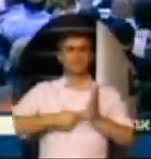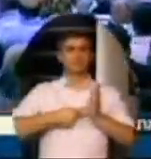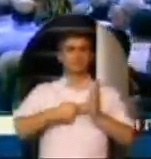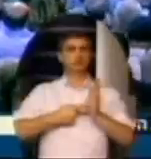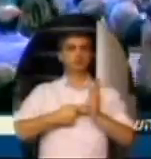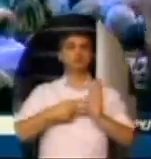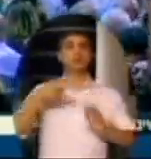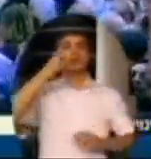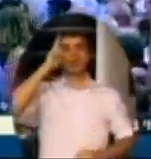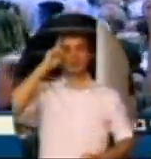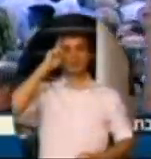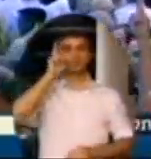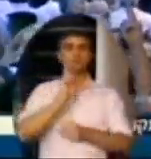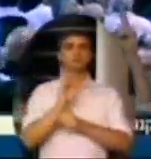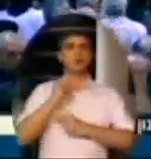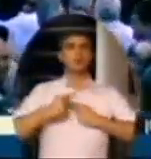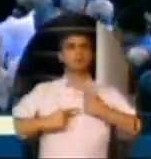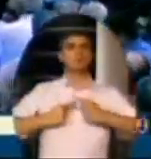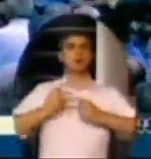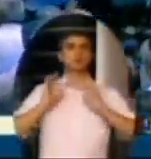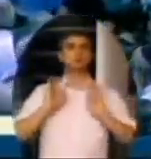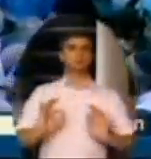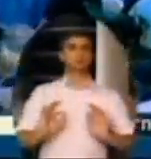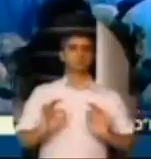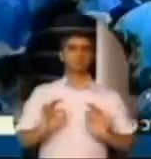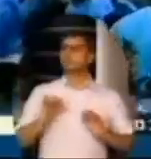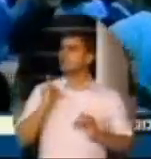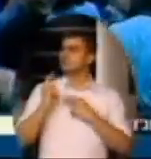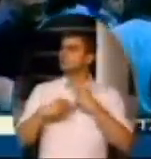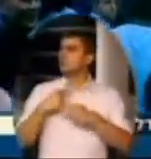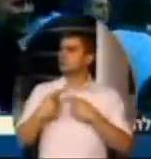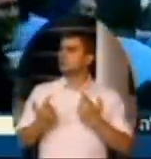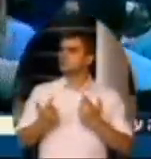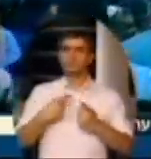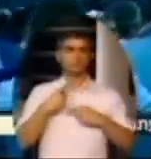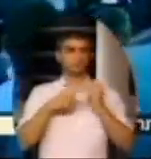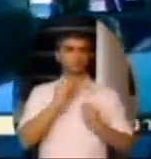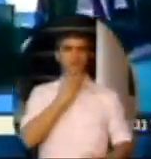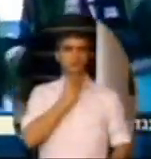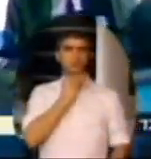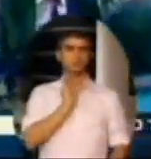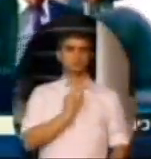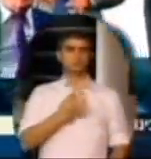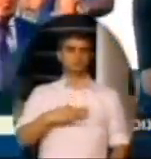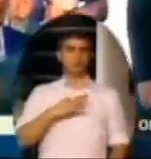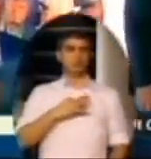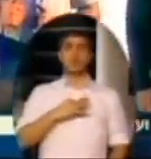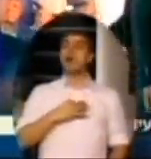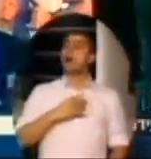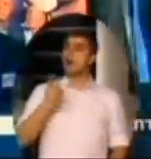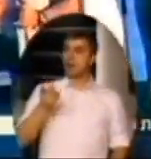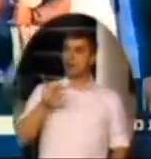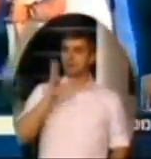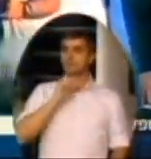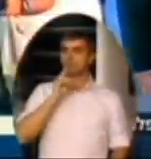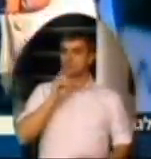זה שהליכוד ישמור על המורשת בצורה חד משמעית על איזה מורשת מורשת היהודית של אה אתה מדבר